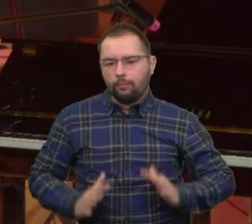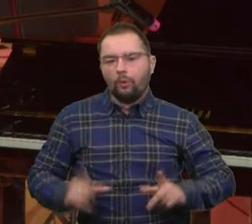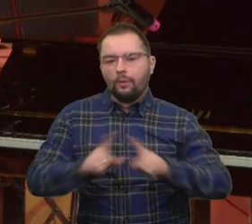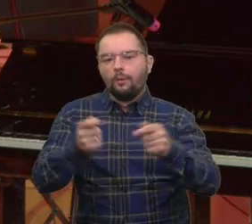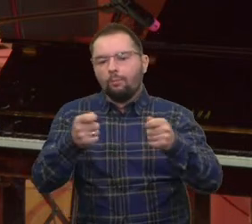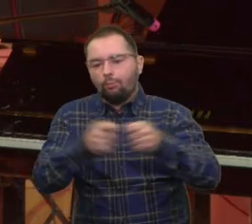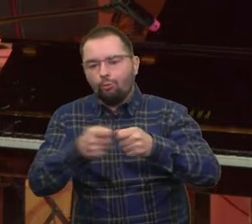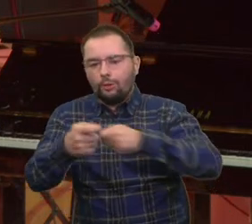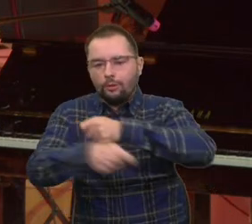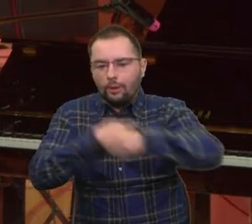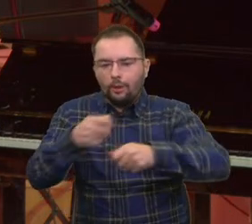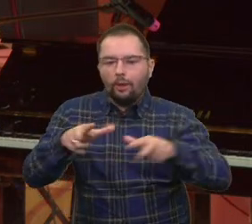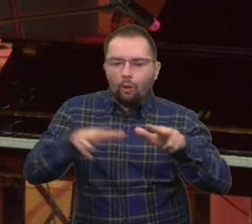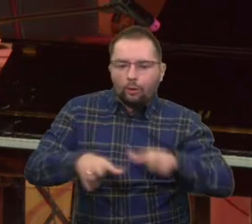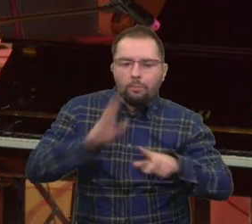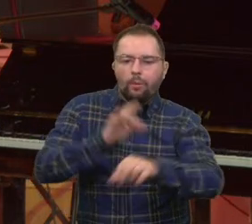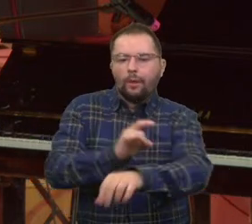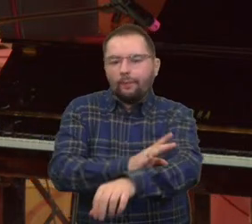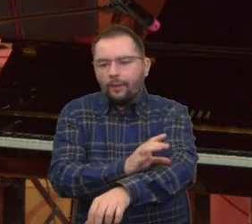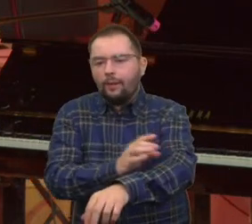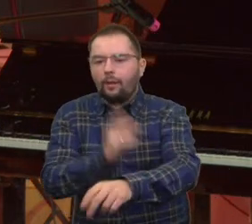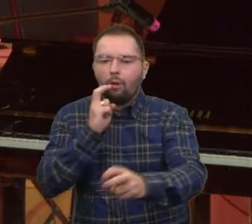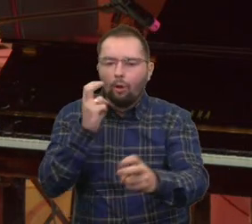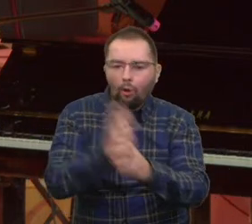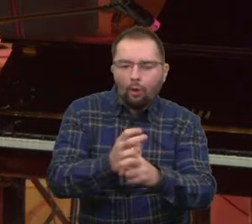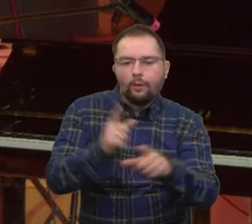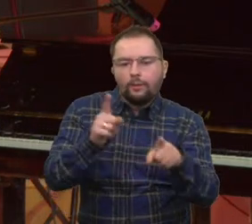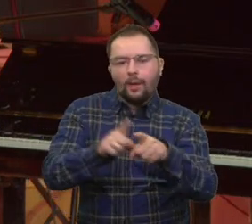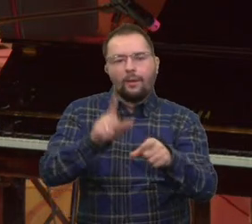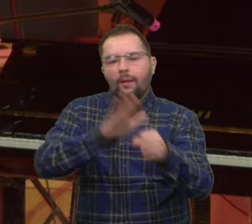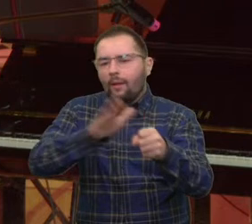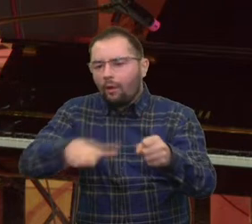wspólnotą taką z krwi i kości, regionalną, narodową,